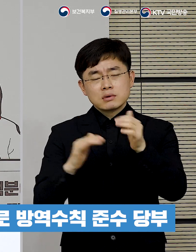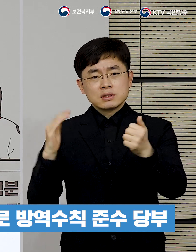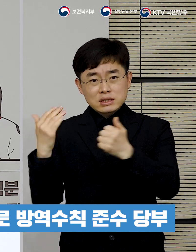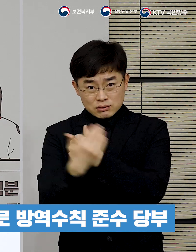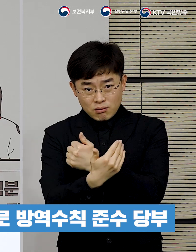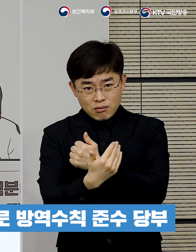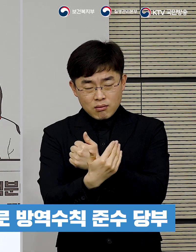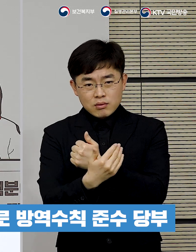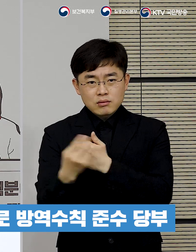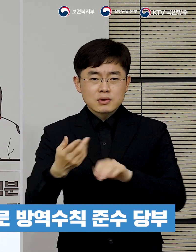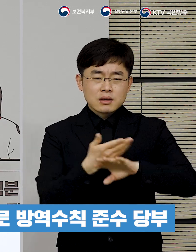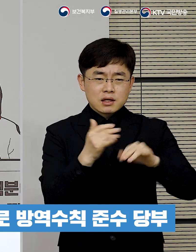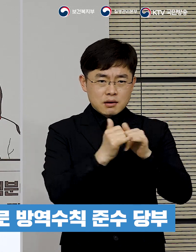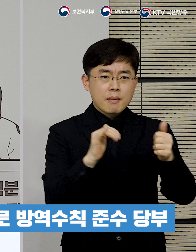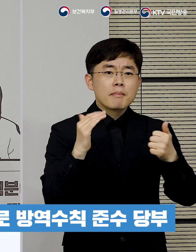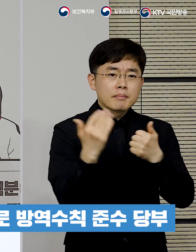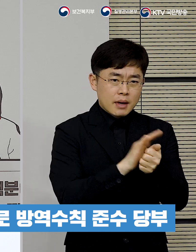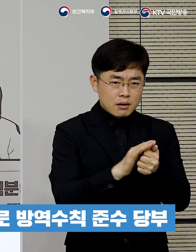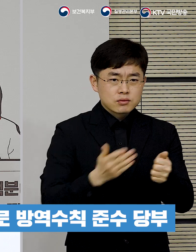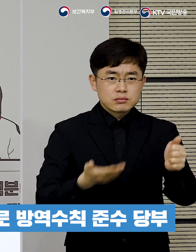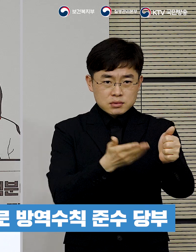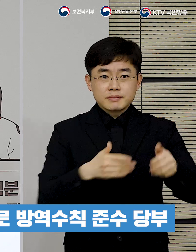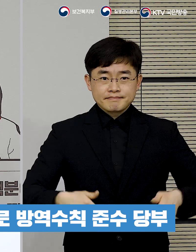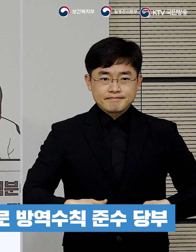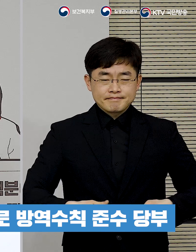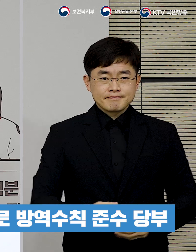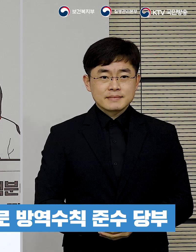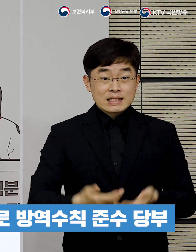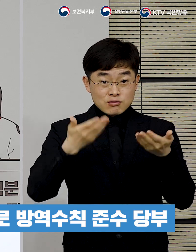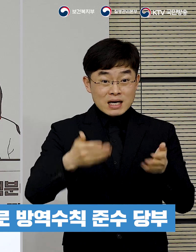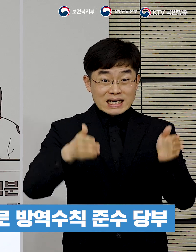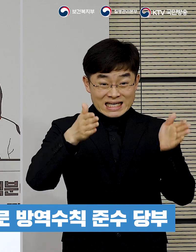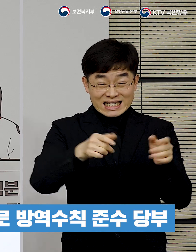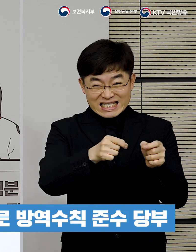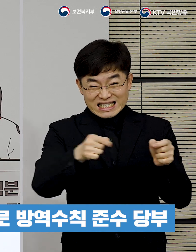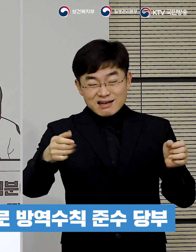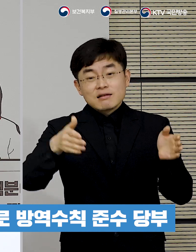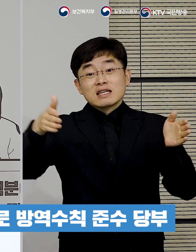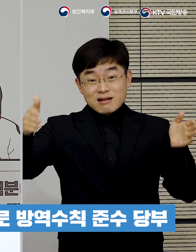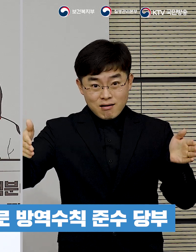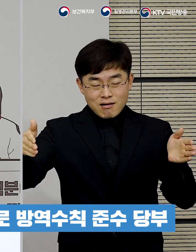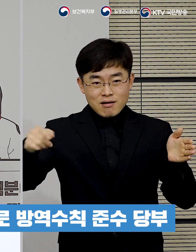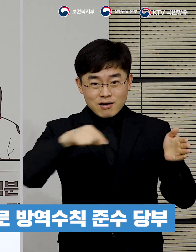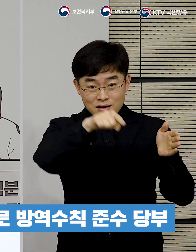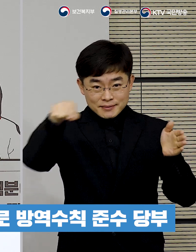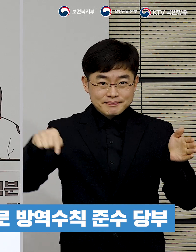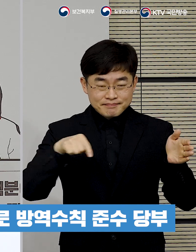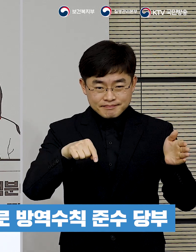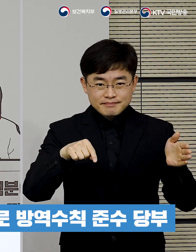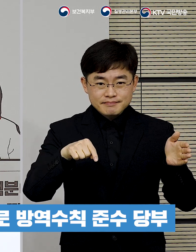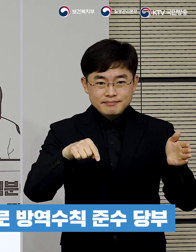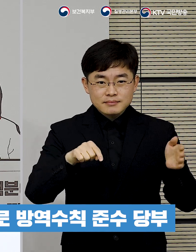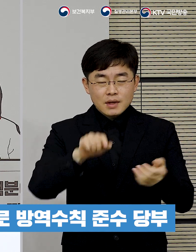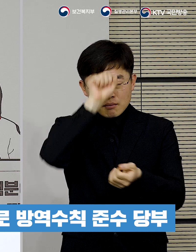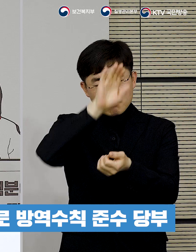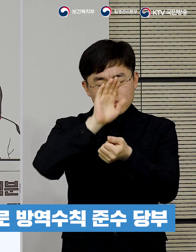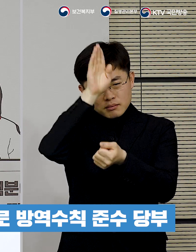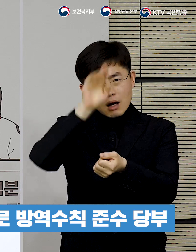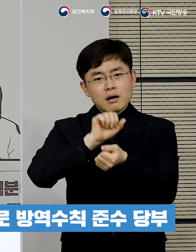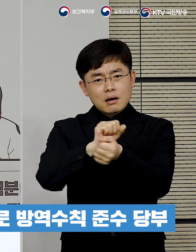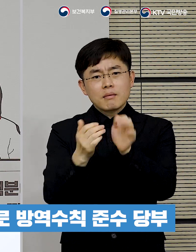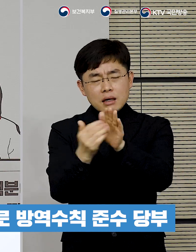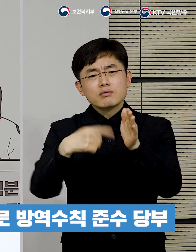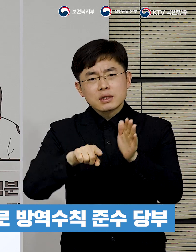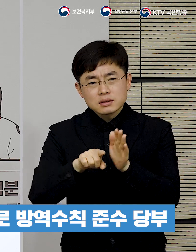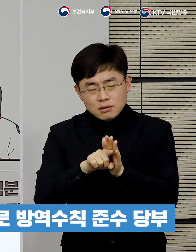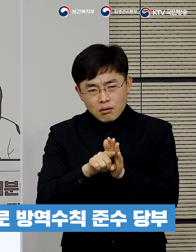가족, 이웃을 지키고 배려하여야 합니다. 긴 연휴 기간 동안에도 방역과 진료에 최선을